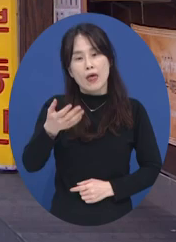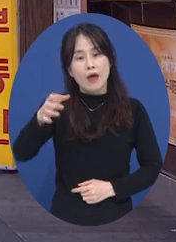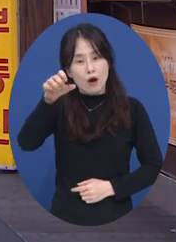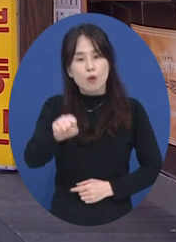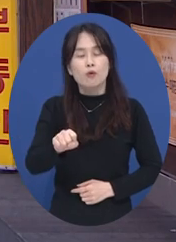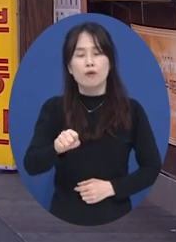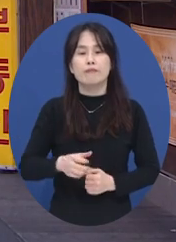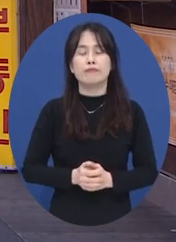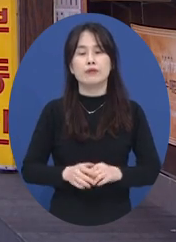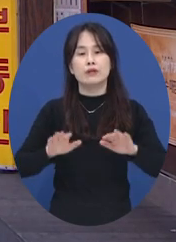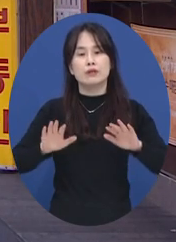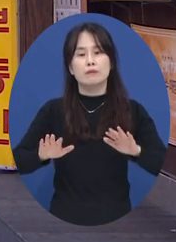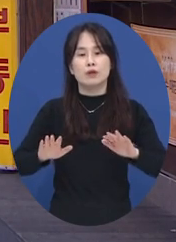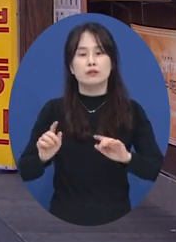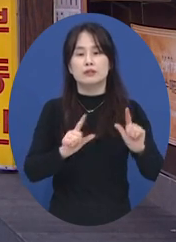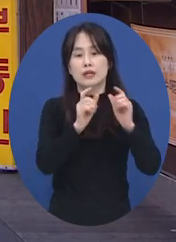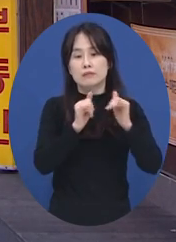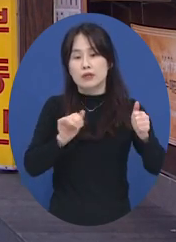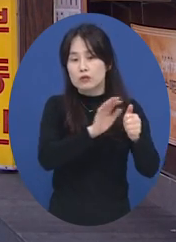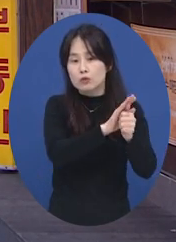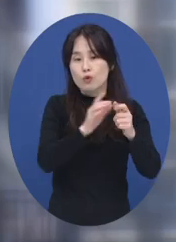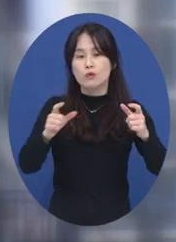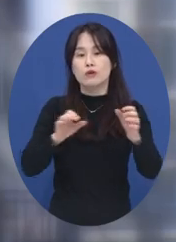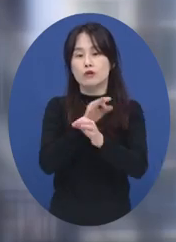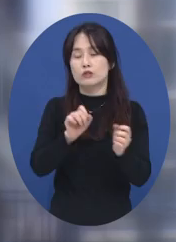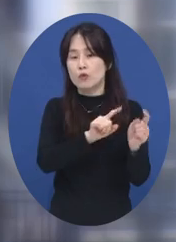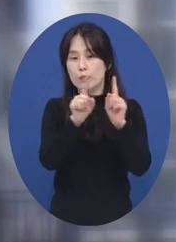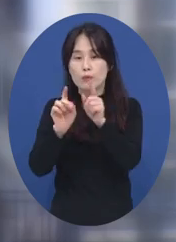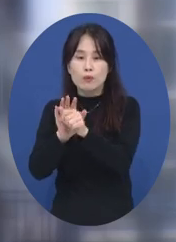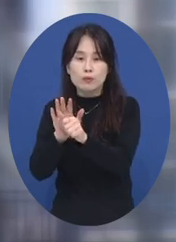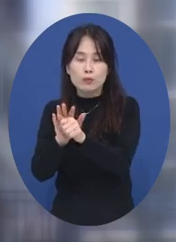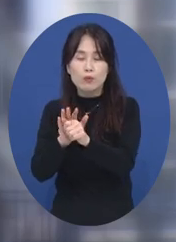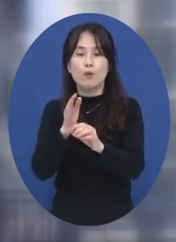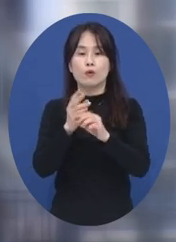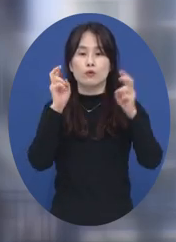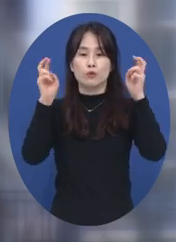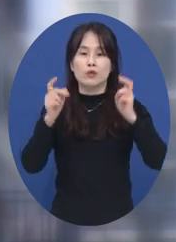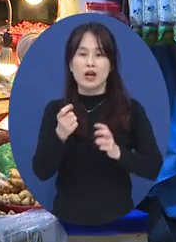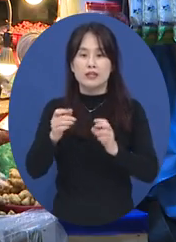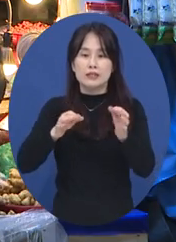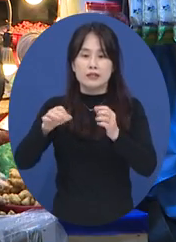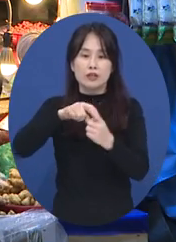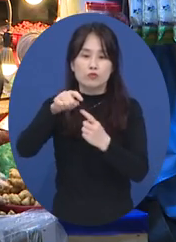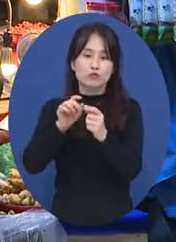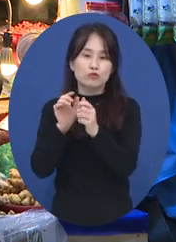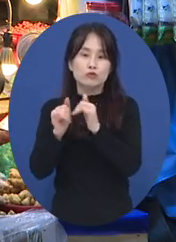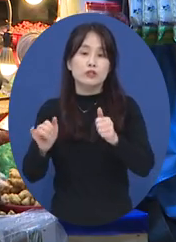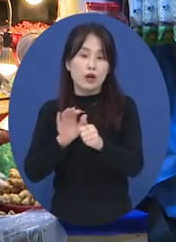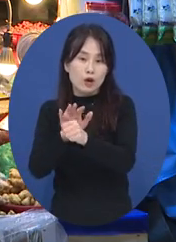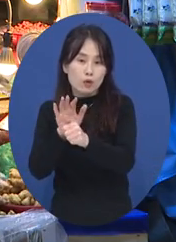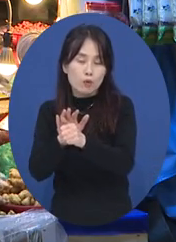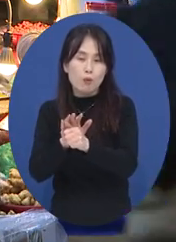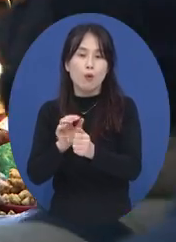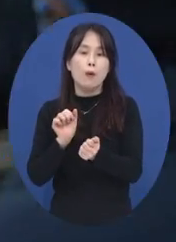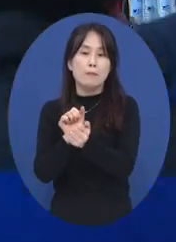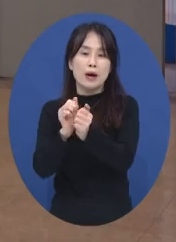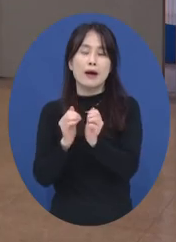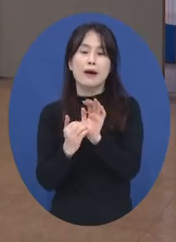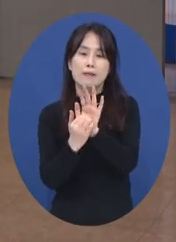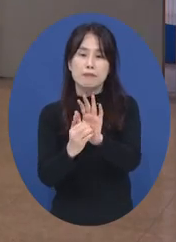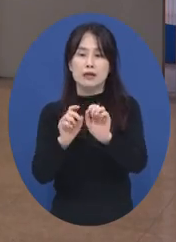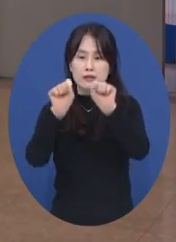규모 이번 추경 은 민생안정 및 지역경제 회복 지원과 중소기업 및 소상공인 지원 그리고